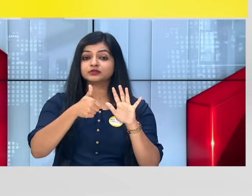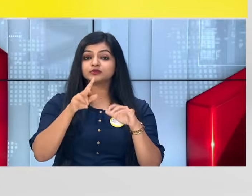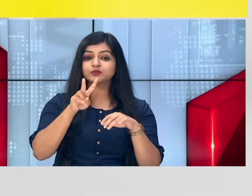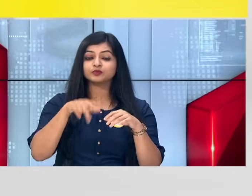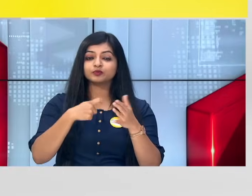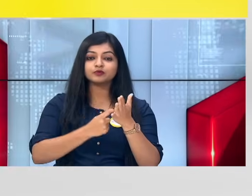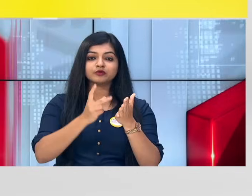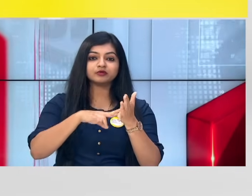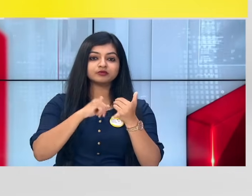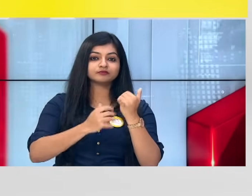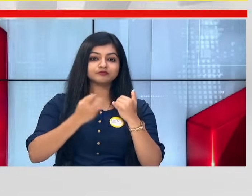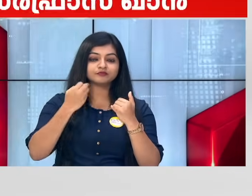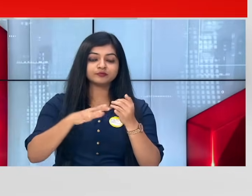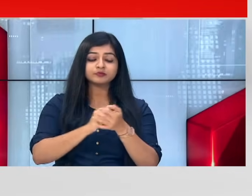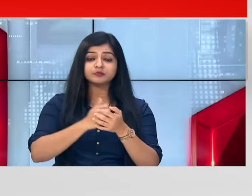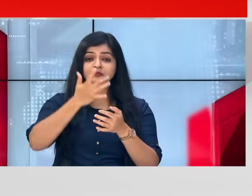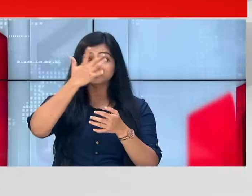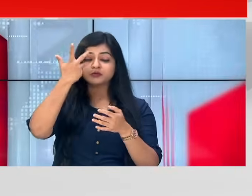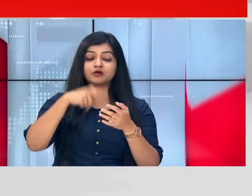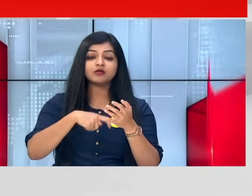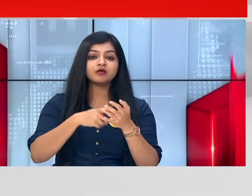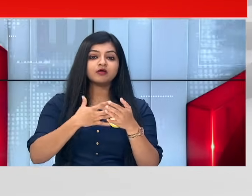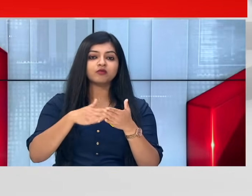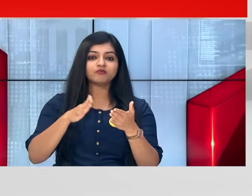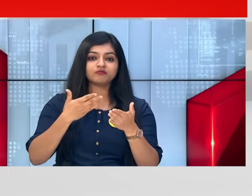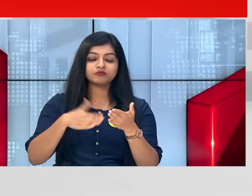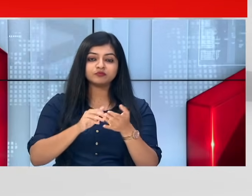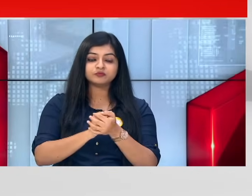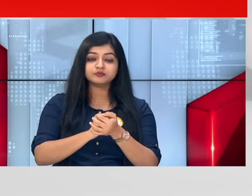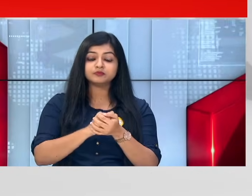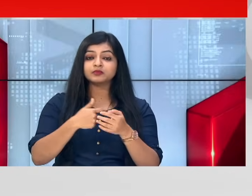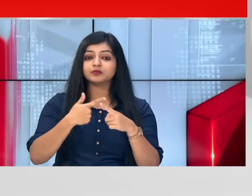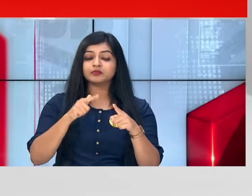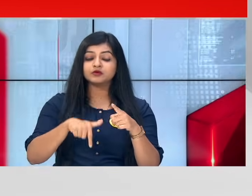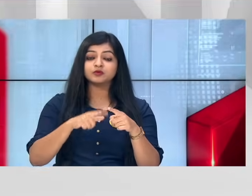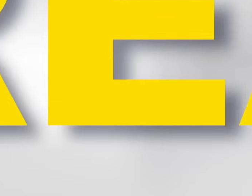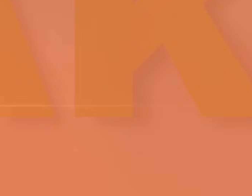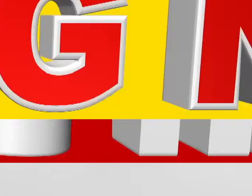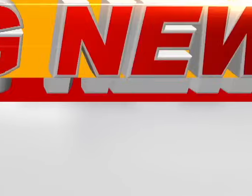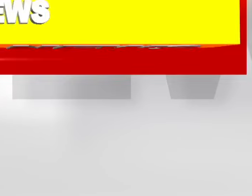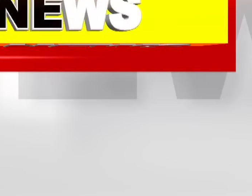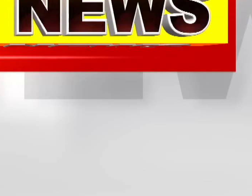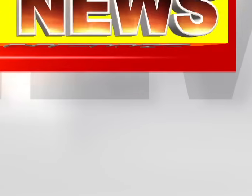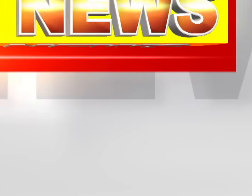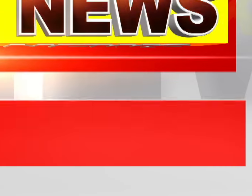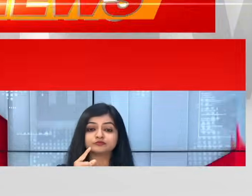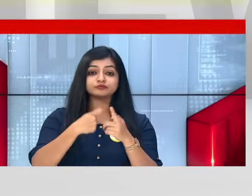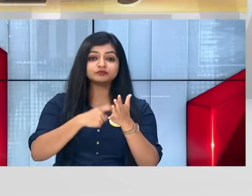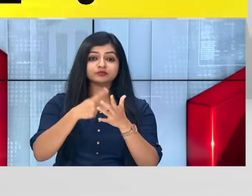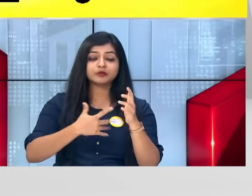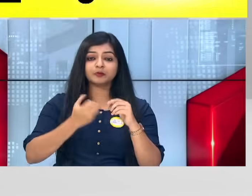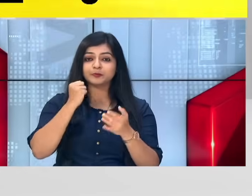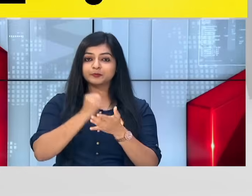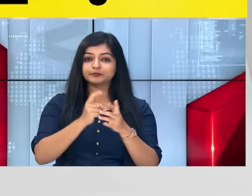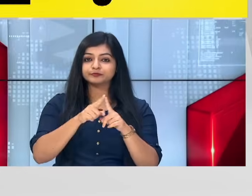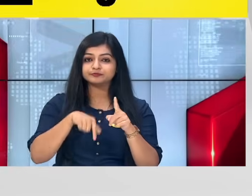സർഫ്രാസ് നേടിയത്. എന്നാൽ നിർഭാഗ്യകരമായി അദ്ദേഹം റണ്ണൌട്ട് ആകുകയായിരുന്നു. എന്നാൽ അദ്ദേഹം ഒരു സെഞ്ചുറി അർഹിച്ചിരുന്നു എന്ന് തന്നെ പറയേണ്ടിയിരിക്കുന്നു. എന്തായാലും ഇന്ത്യ ഇപ്പോൾ ആദ്യ